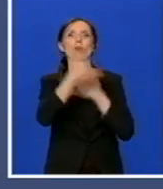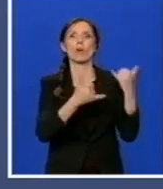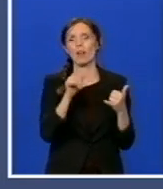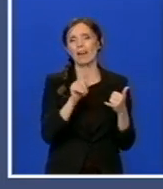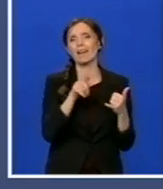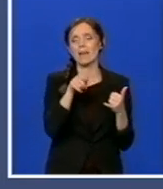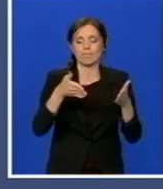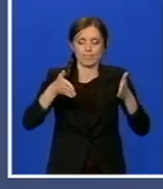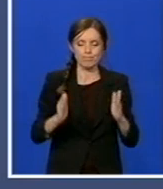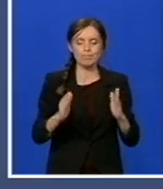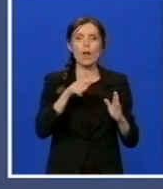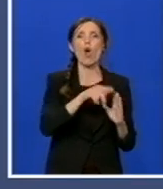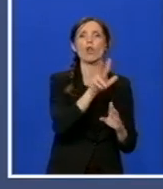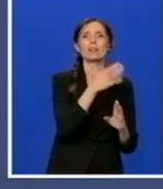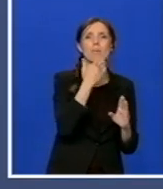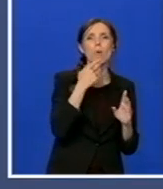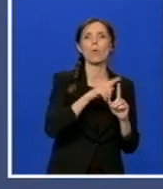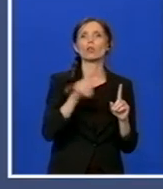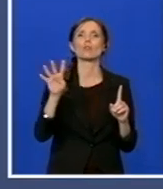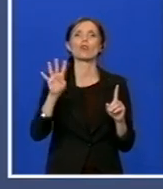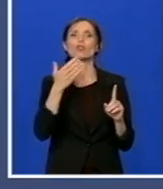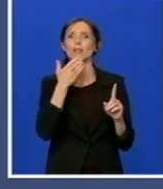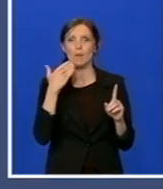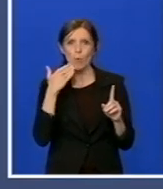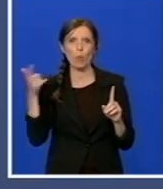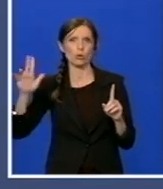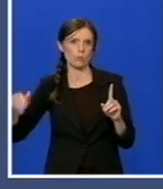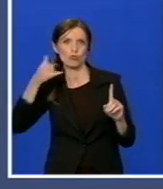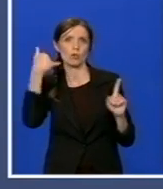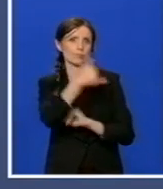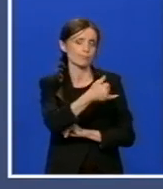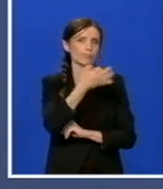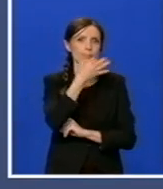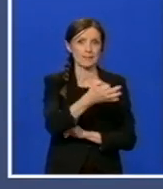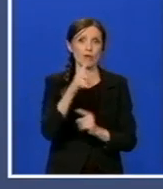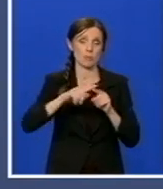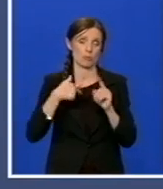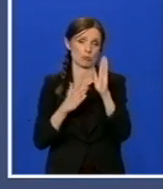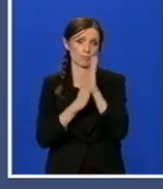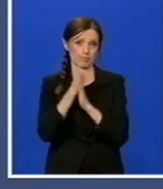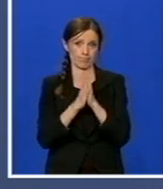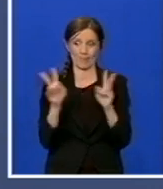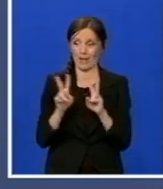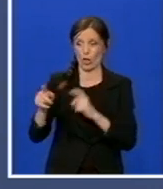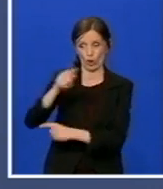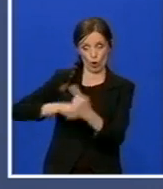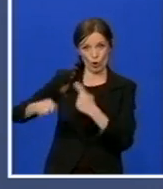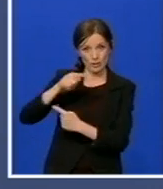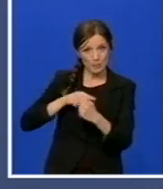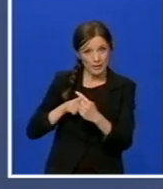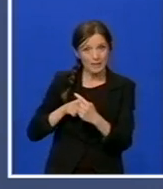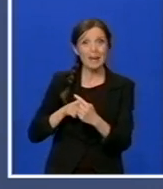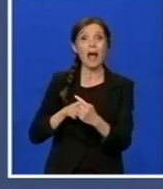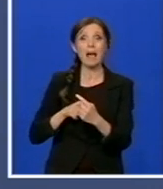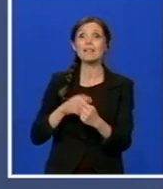na 15 do 16 časova. Tako da molimo i da se rodbina organizuje, da praktično za